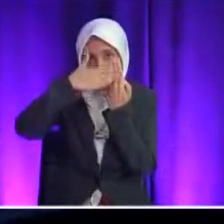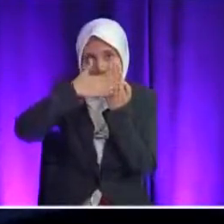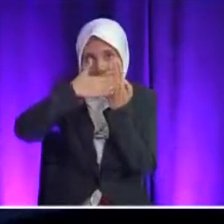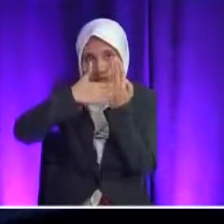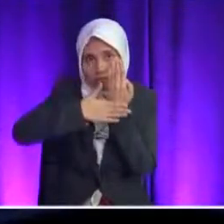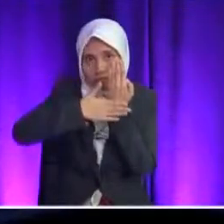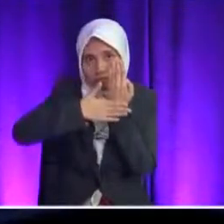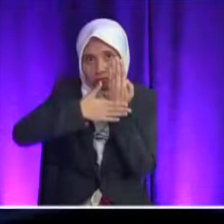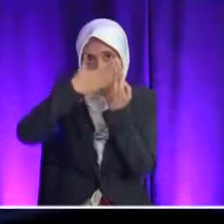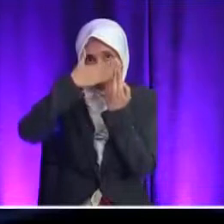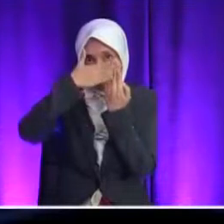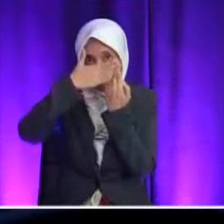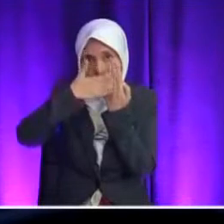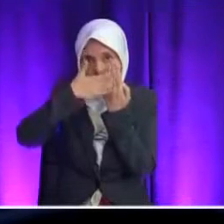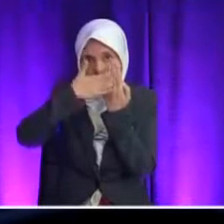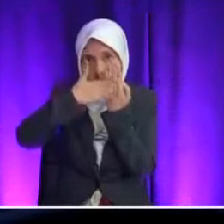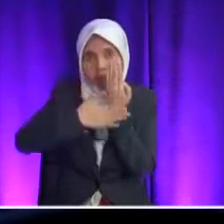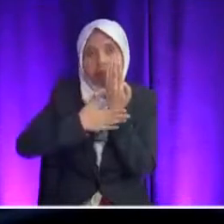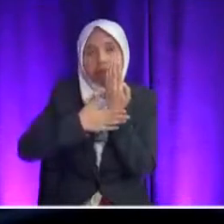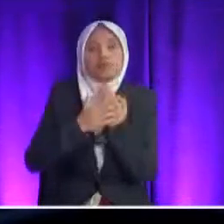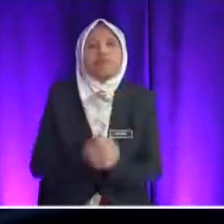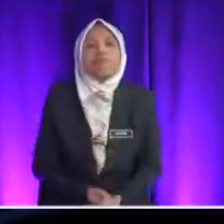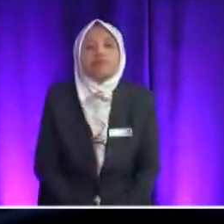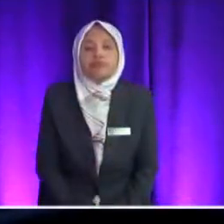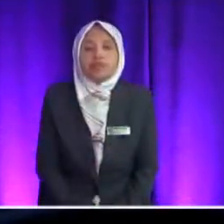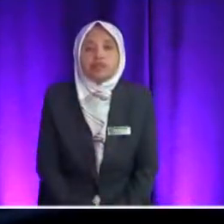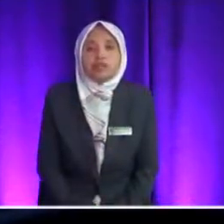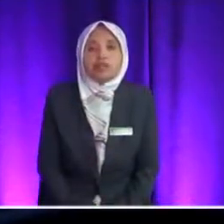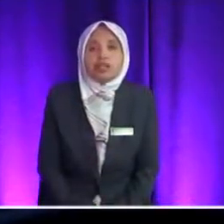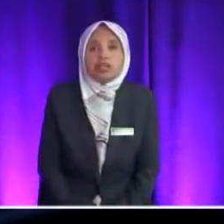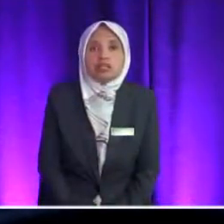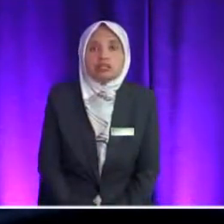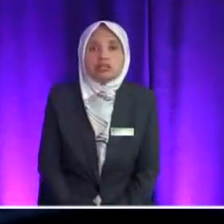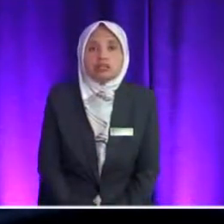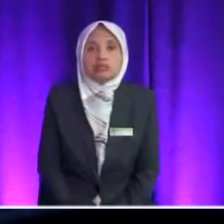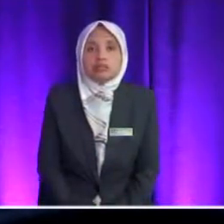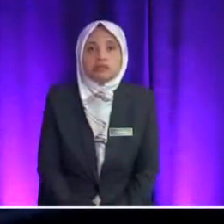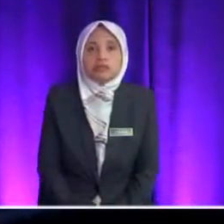karena ya betul tak Hi Anggraini